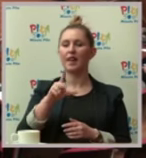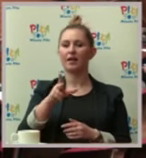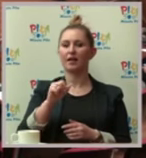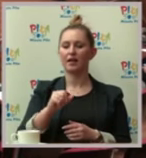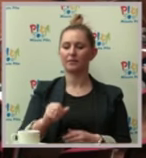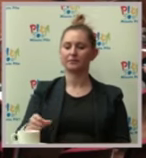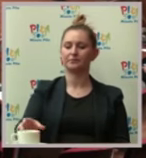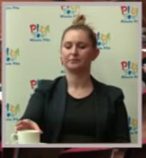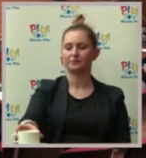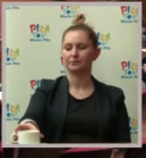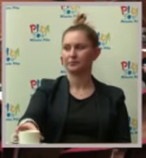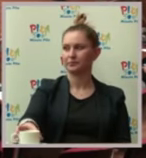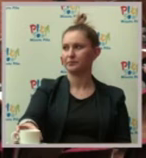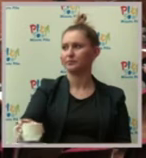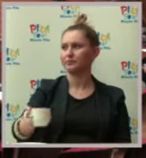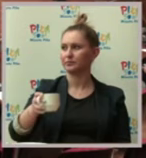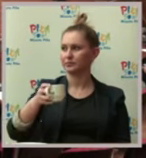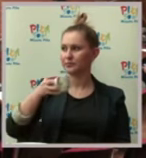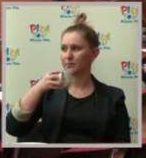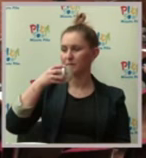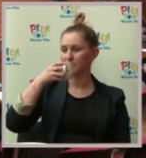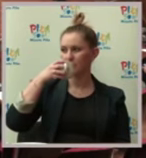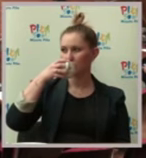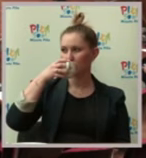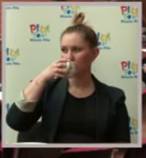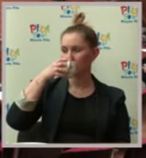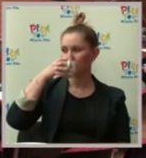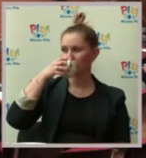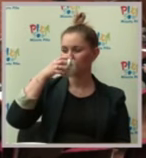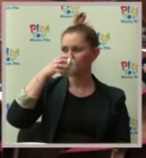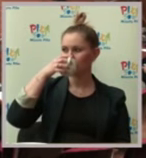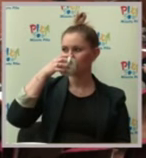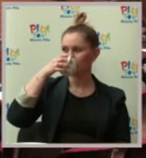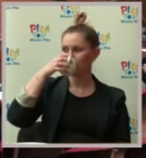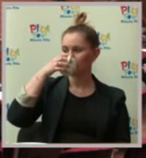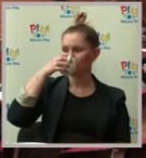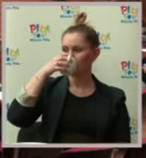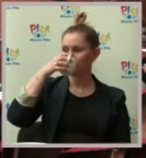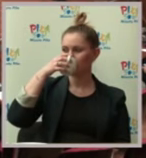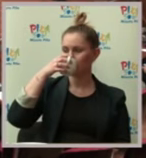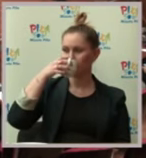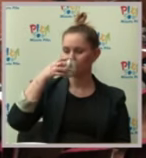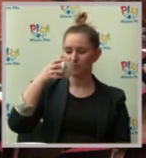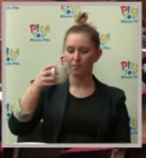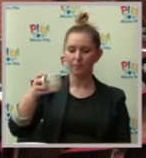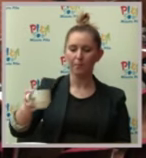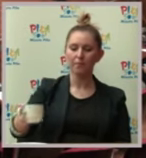proszę. My na Komisji Budżetu i Rozwoju Miasta dyskutując też uznaliśmy, że